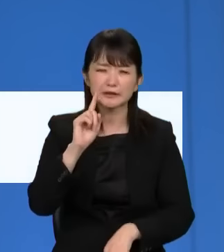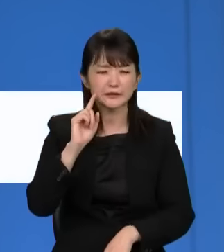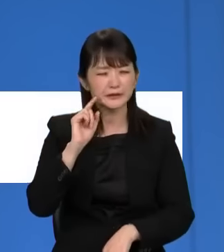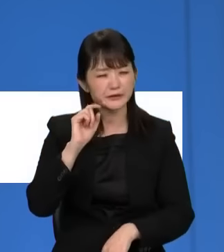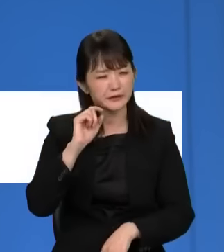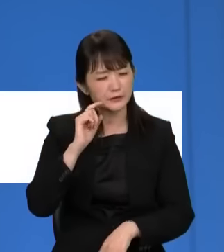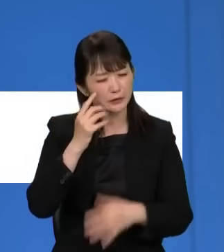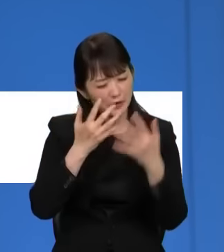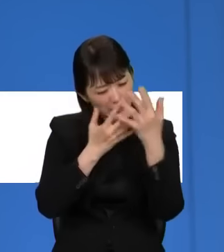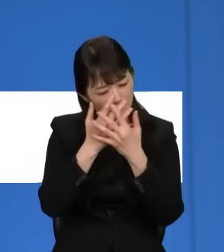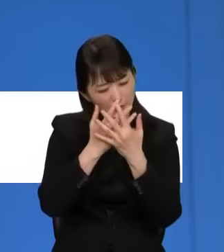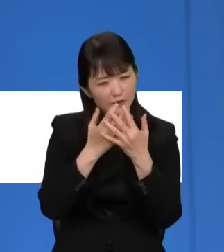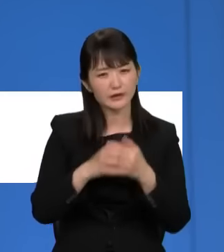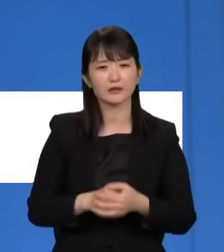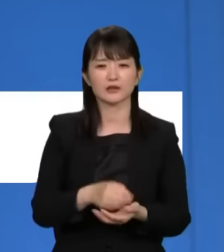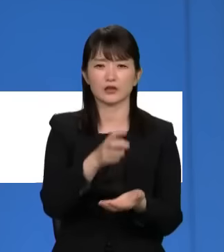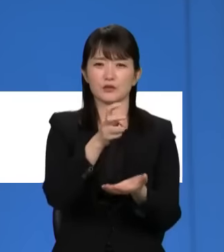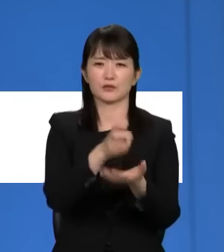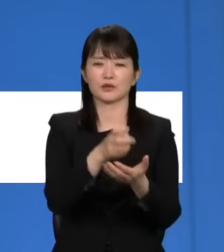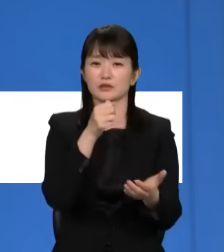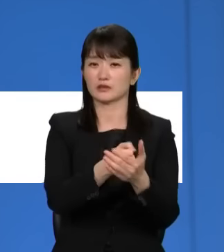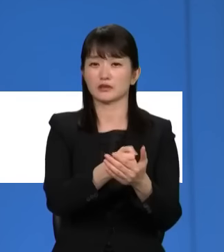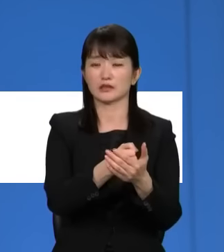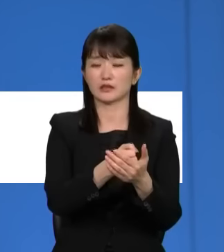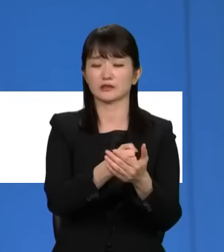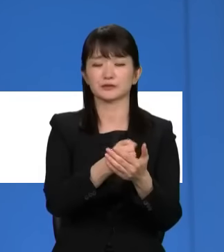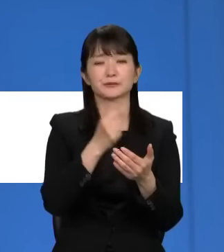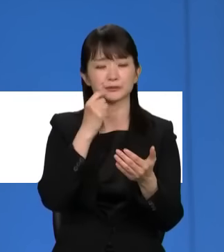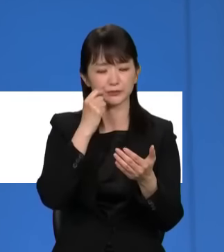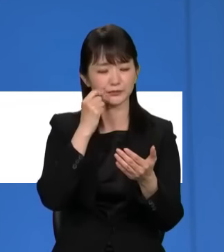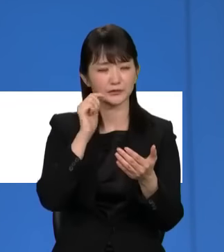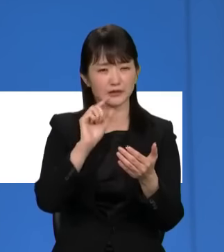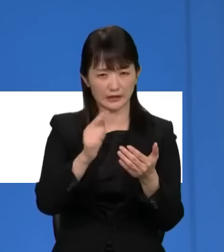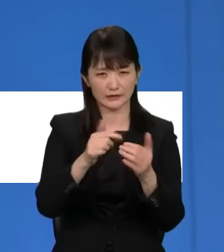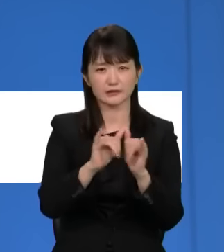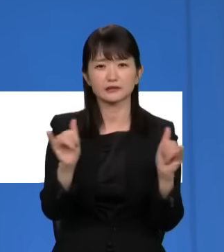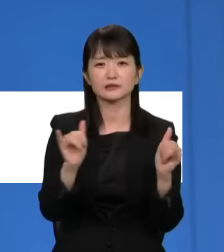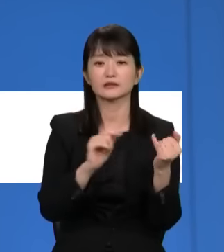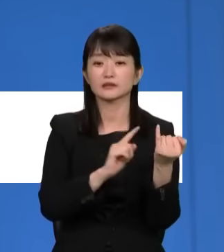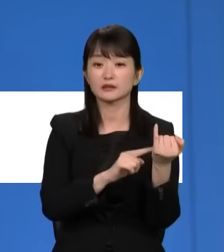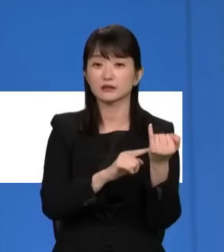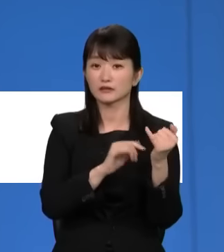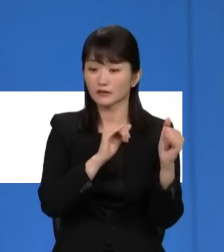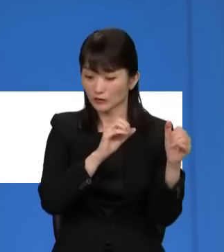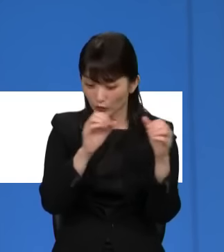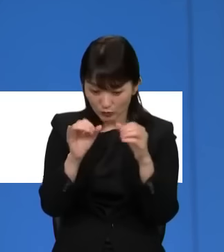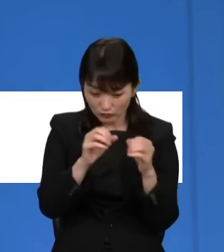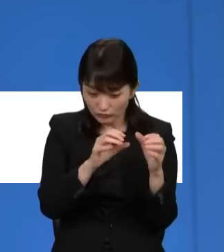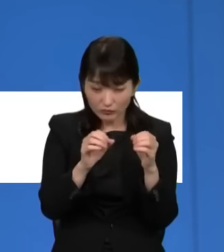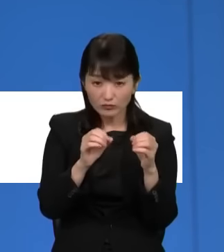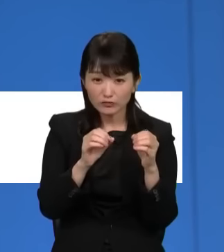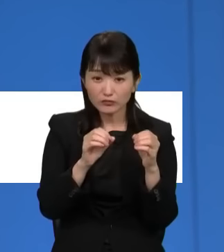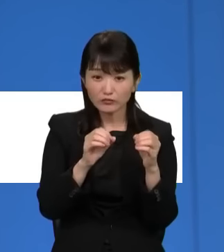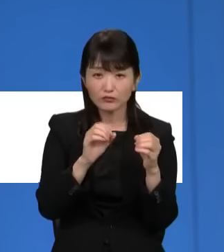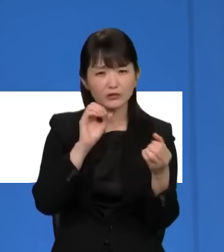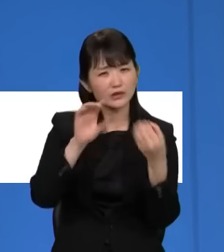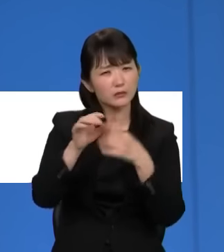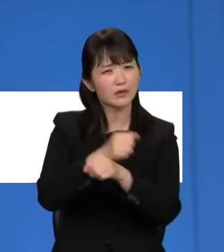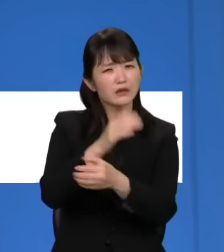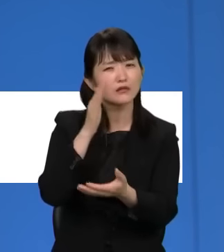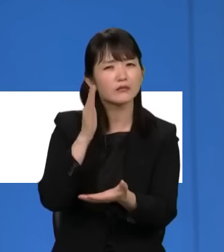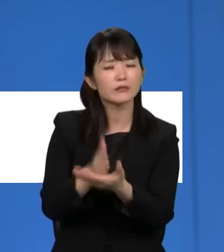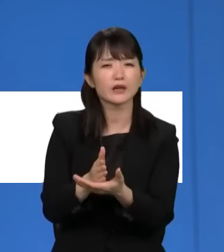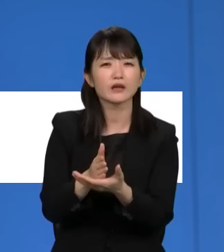어떠한 법적인 것으로 정의되지 않은 사람이기 때문에네 그분에 대한 대화를 이야기해야 되는 것이냐